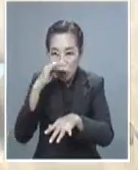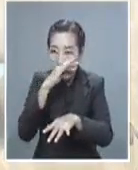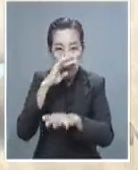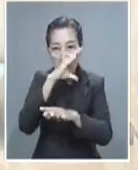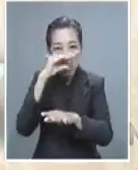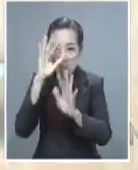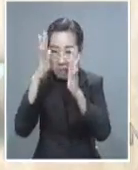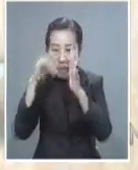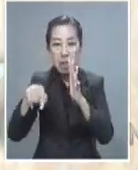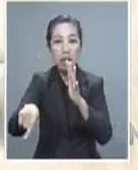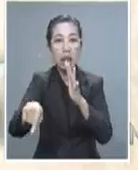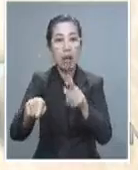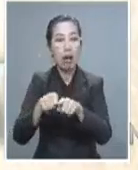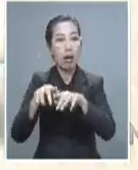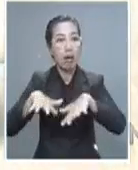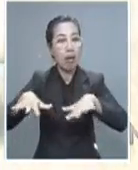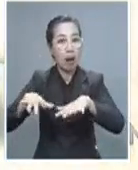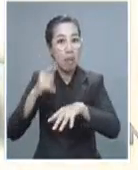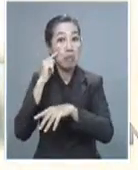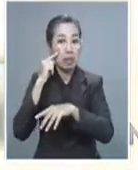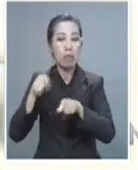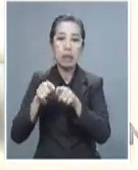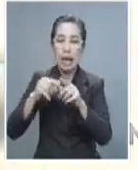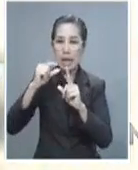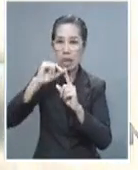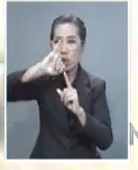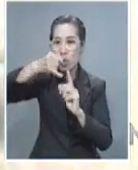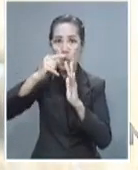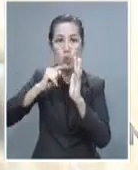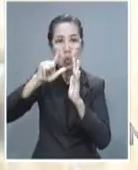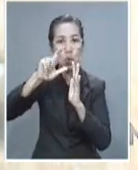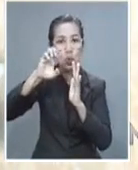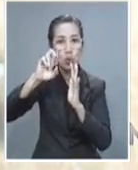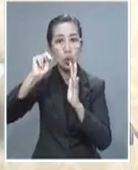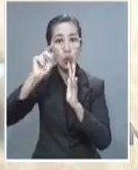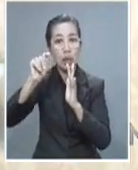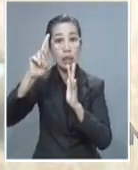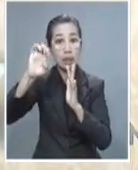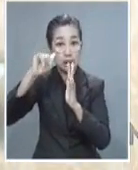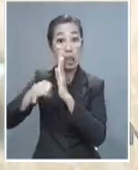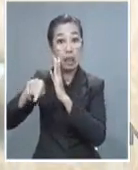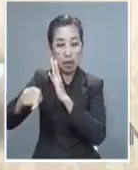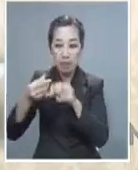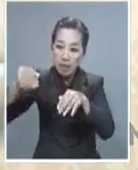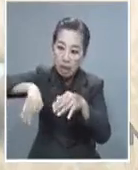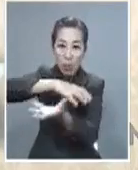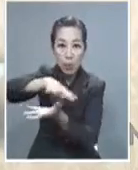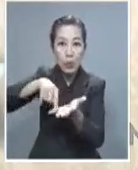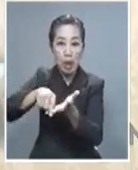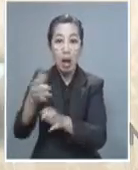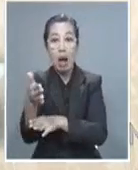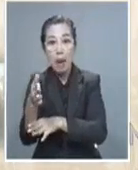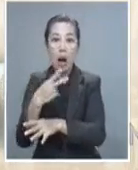์ ปลาอยู่ได้กบอยู่ได้สิ่งมีชีวิตอยู่ได้จุลินทรีย์มีประสิทธิภาพเนี่ยนะครับเนี่ยนะฮะก็จ